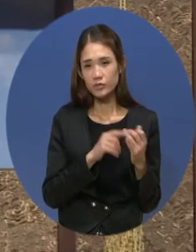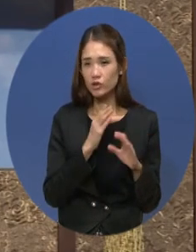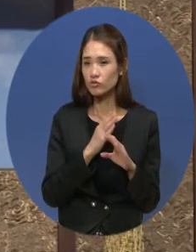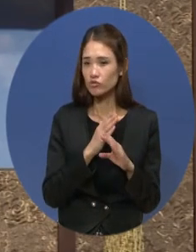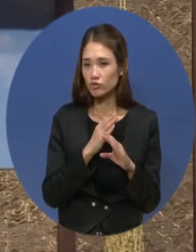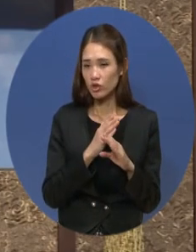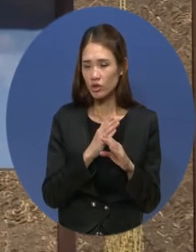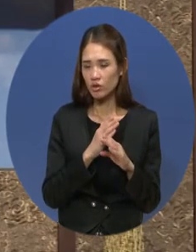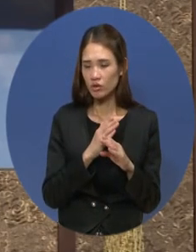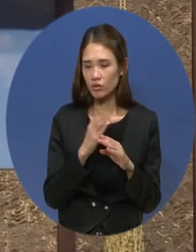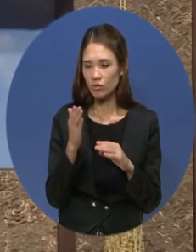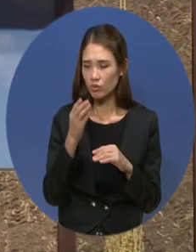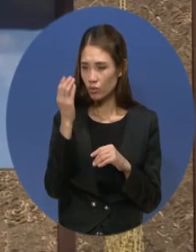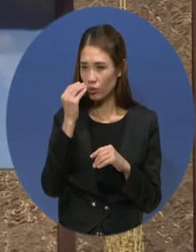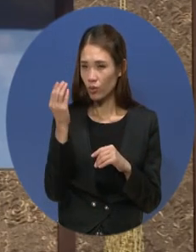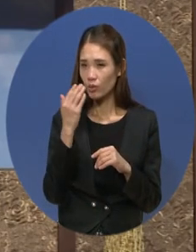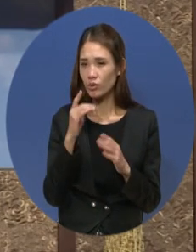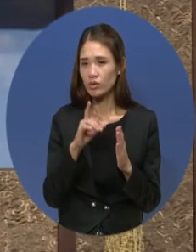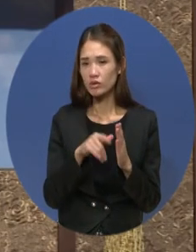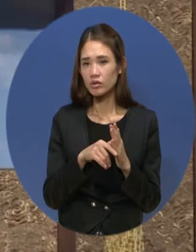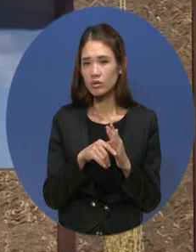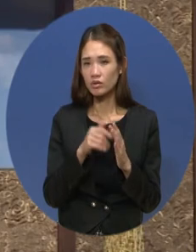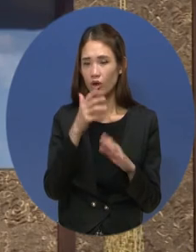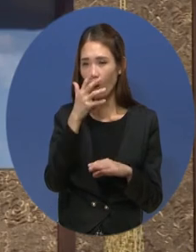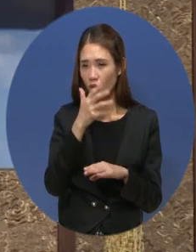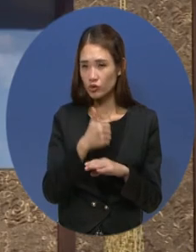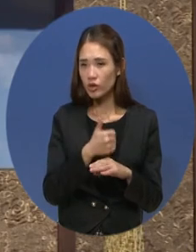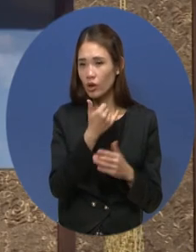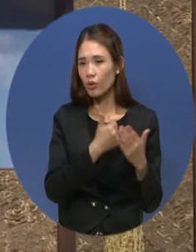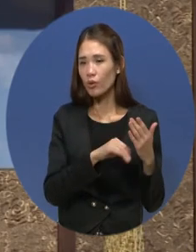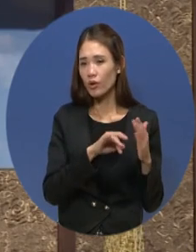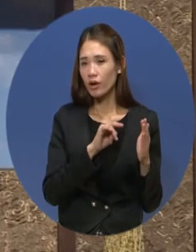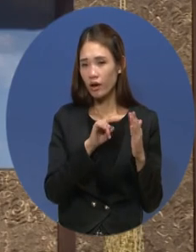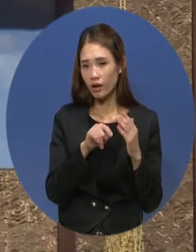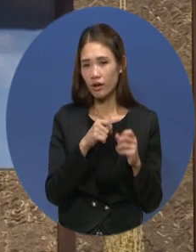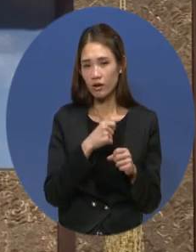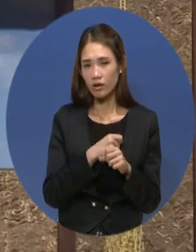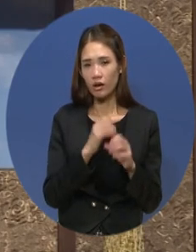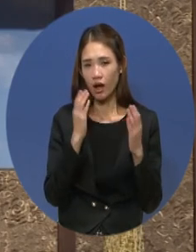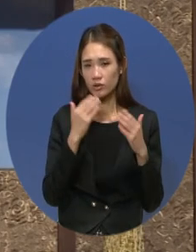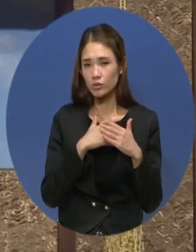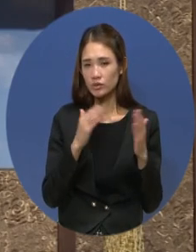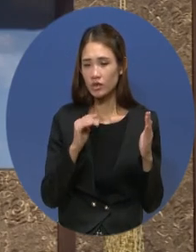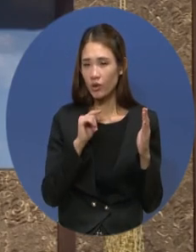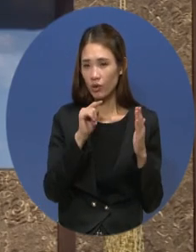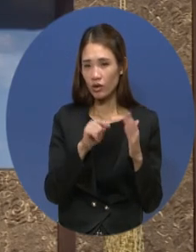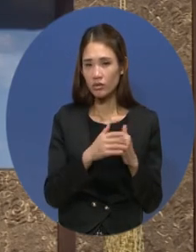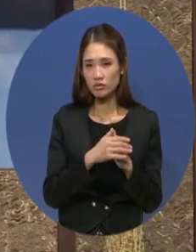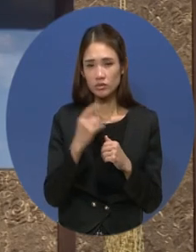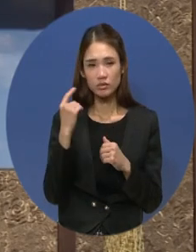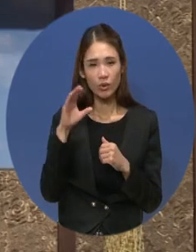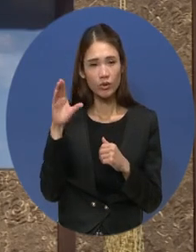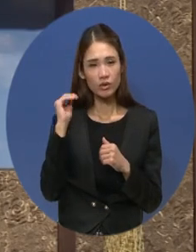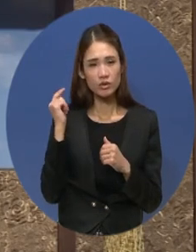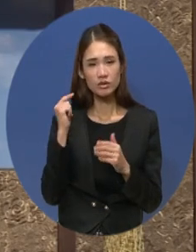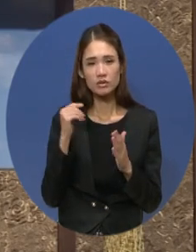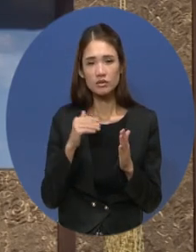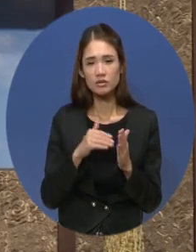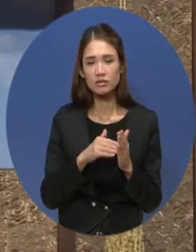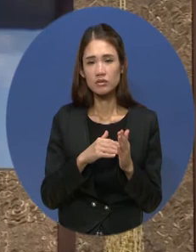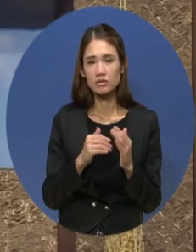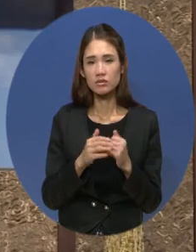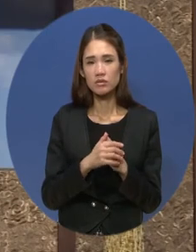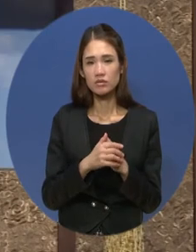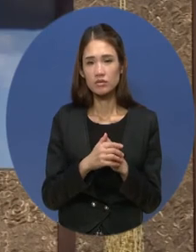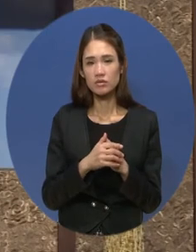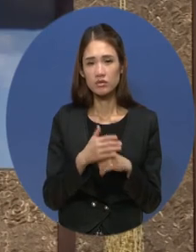때인가 이제 보육시설 로 들어갔어요 아동 시설로 들어갔고 소식을 들었죠 그 친구한테 들은 게